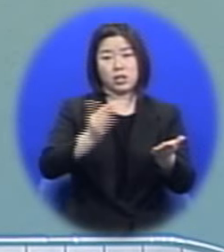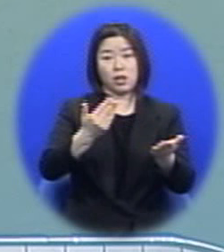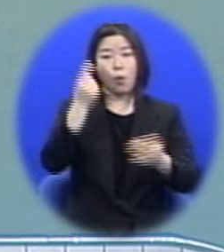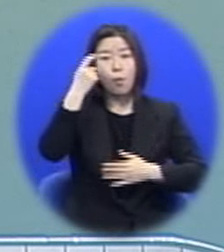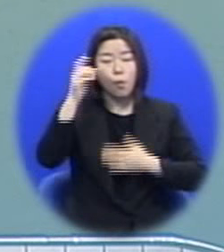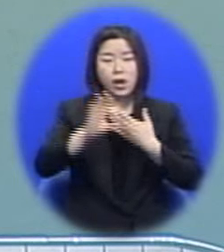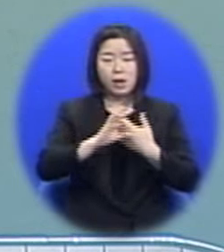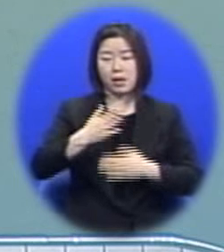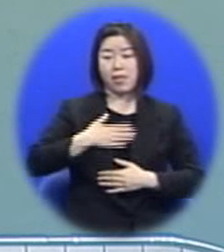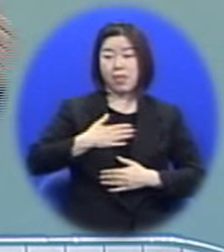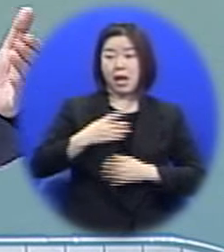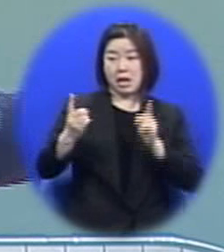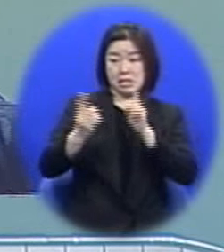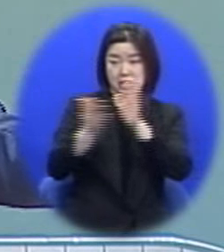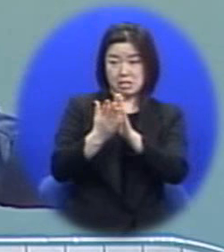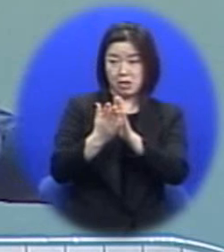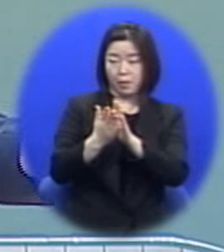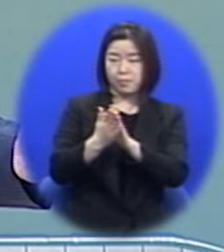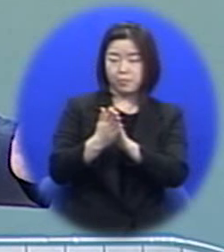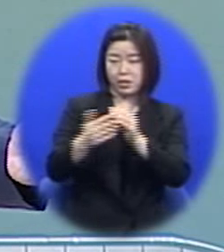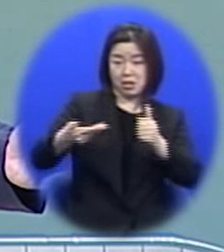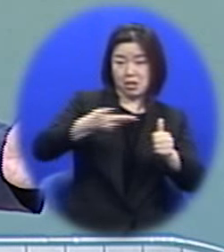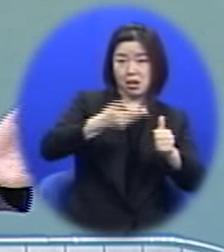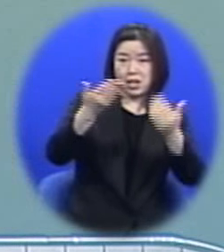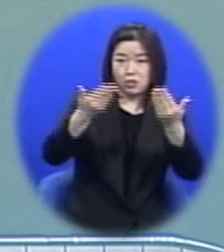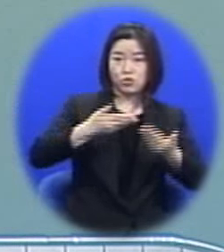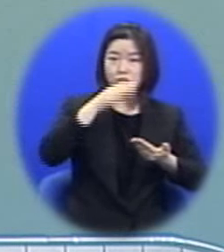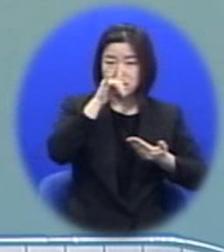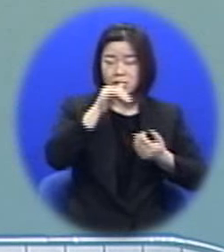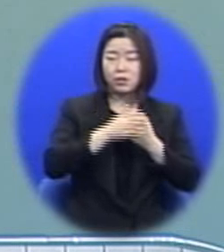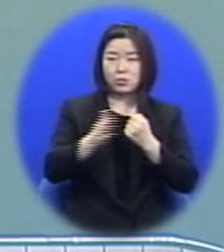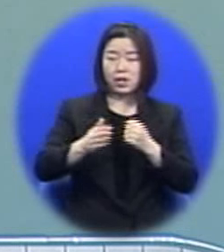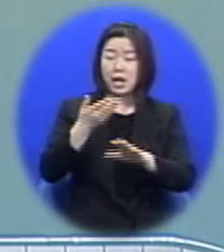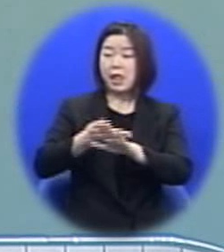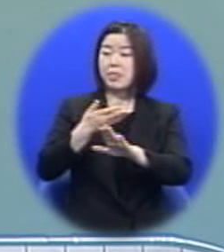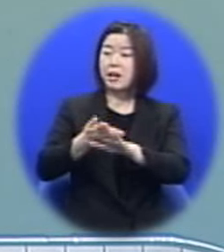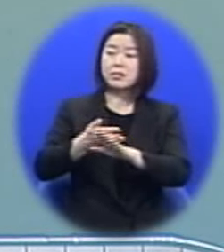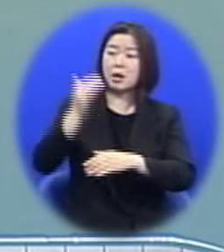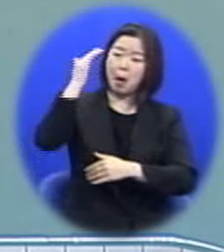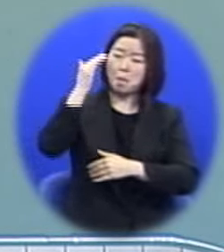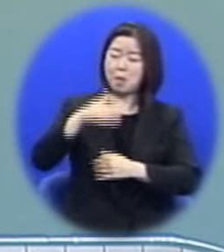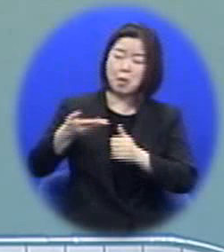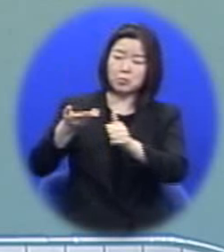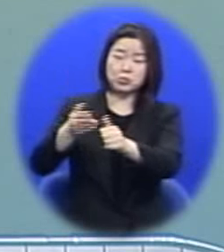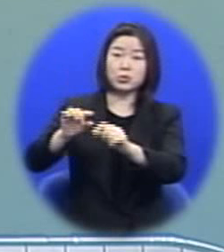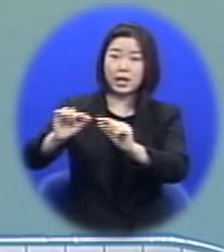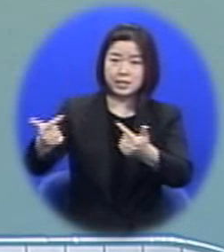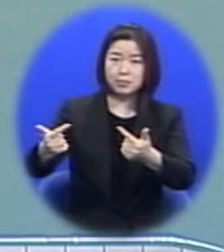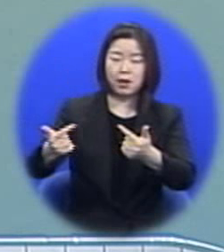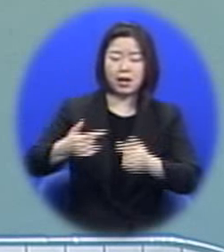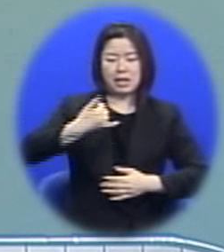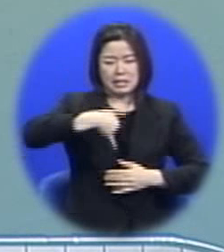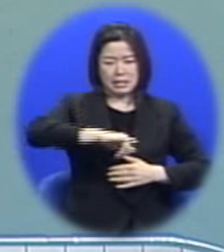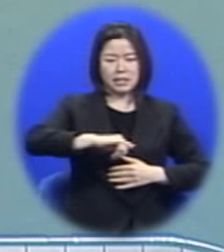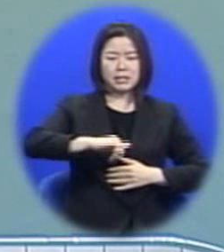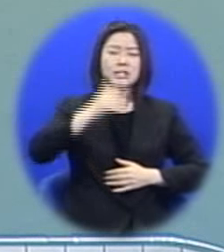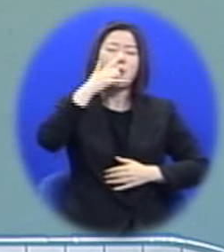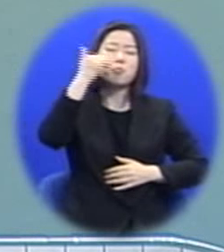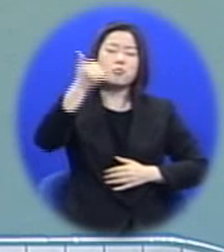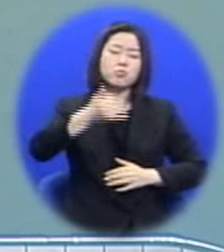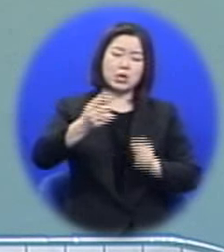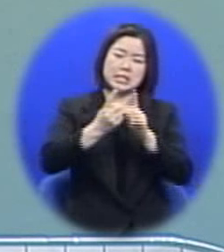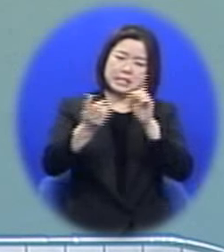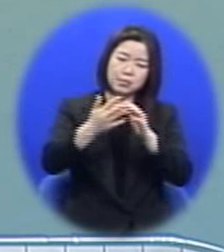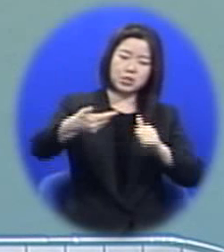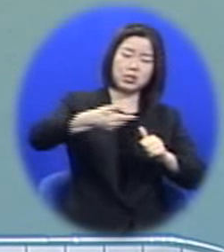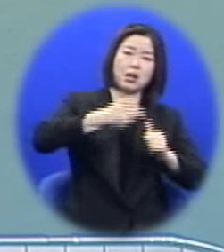연결되니까. 다른 사람에게는 특별한 피해가 안 되더라도 자녀들은 부모로부터 직접 영향을 받습니다. 그래서